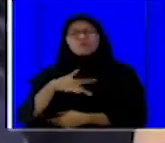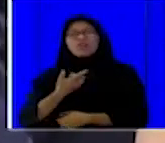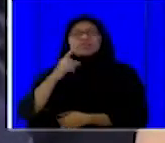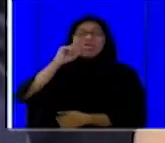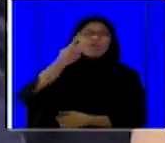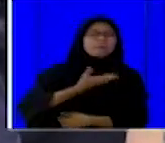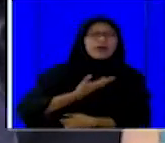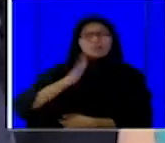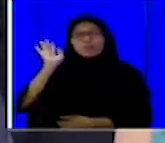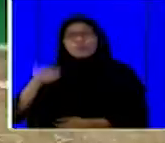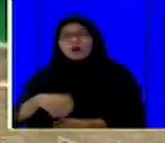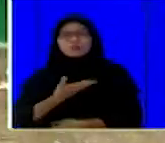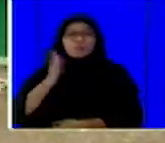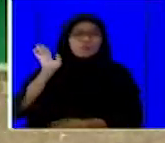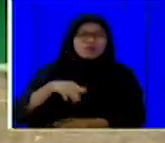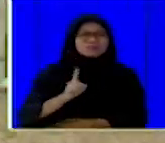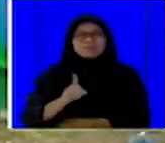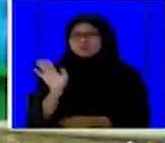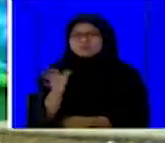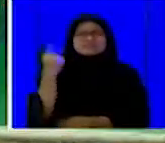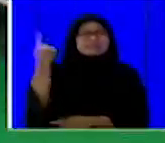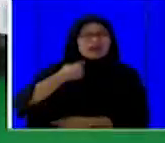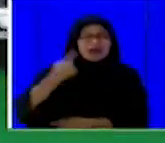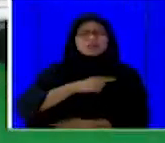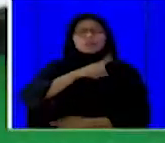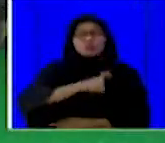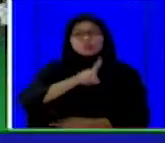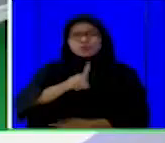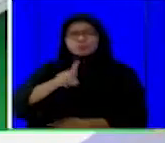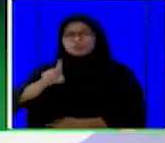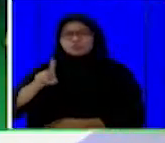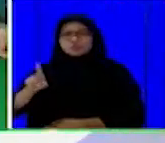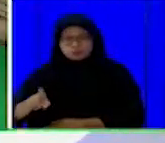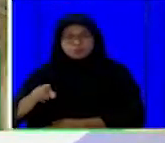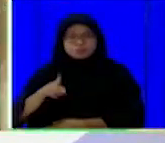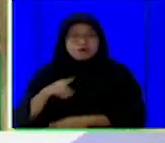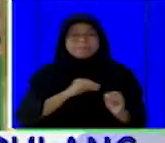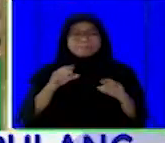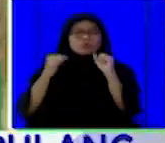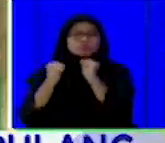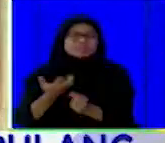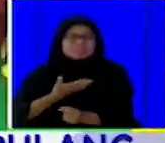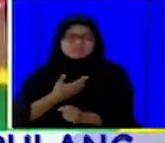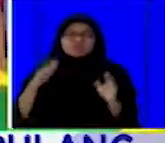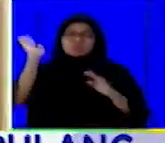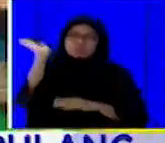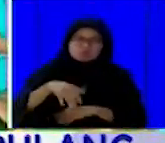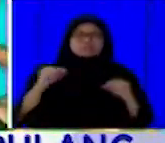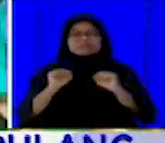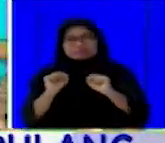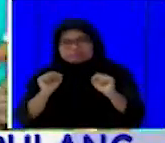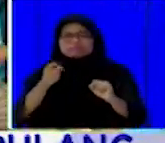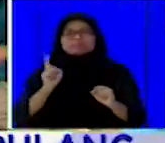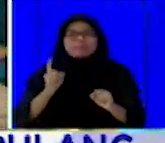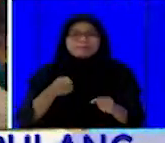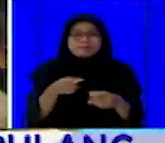Istimewa Yogyakarta, mengeluh mulai jenuh dan ingin pulang. Meski semua kebutuhan sehari-hari sudah dipenuhi dengan baik